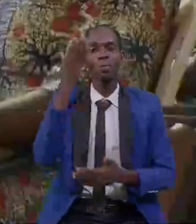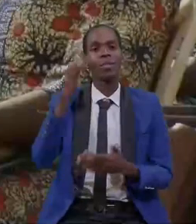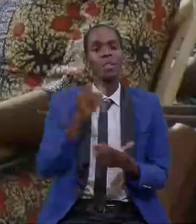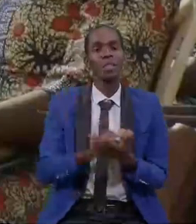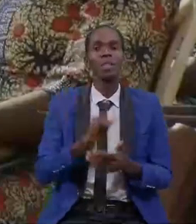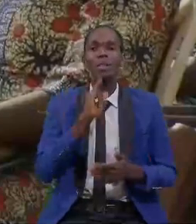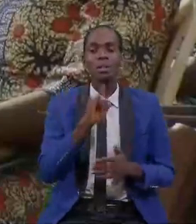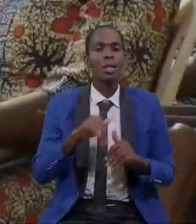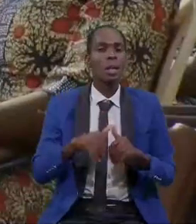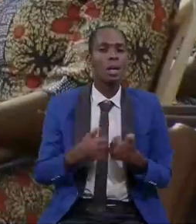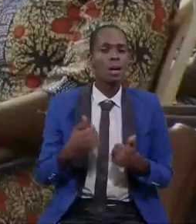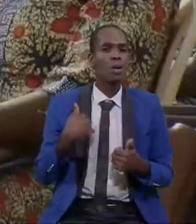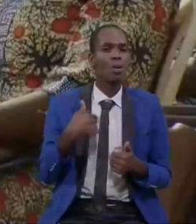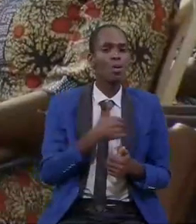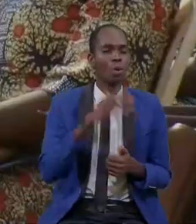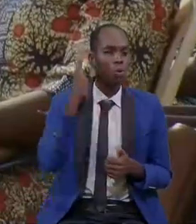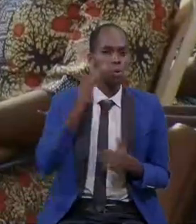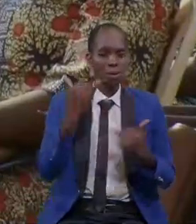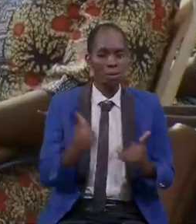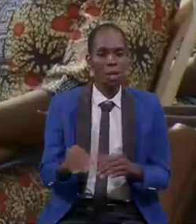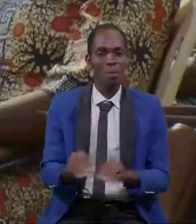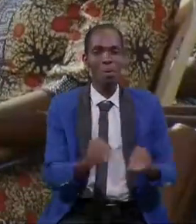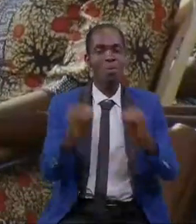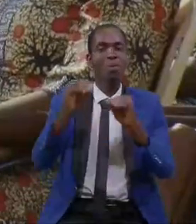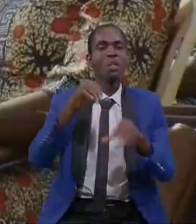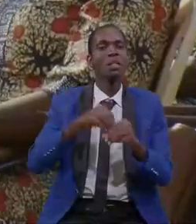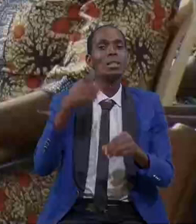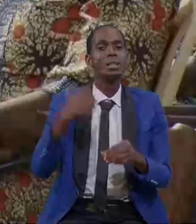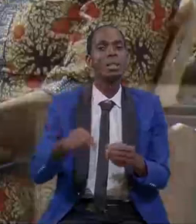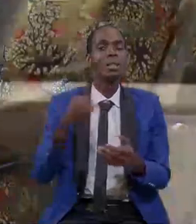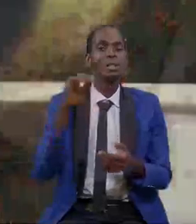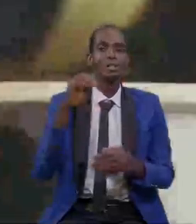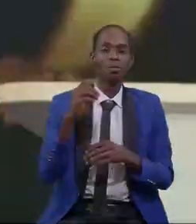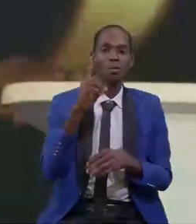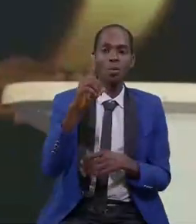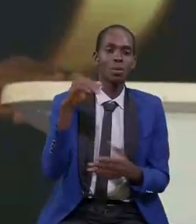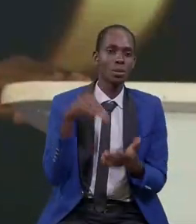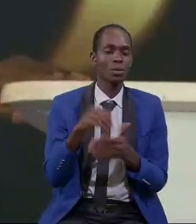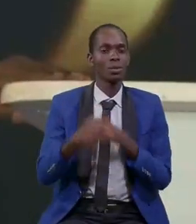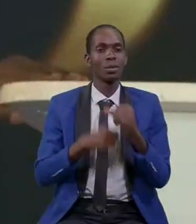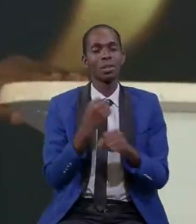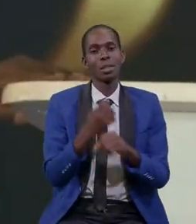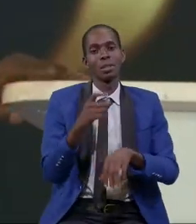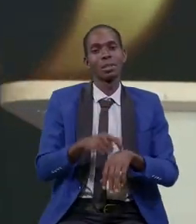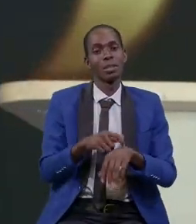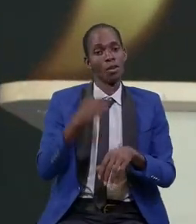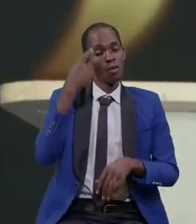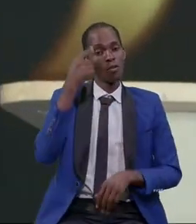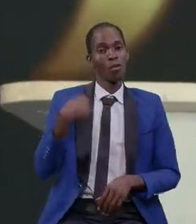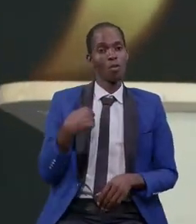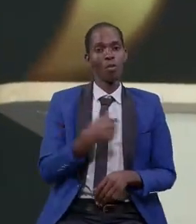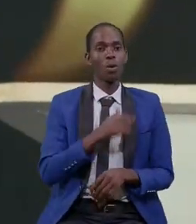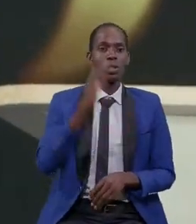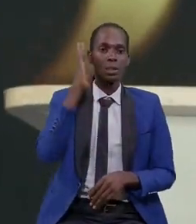ça. Nous allons agir dans le millénium. Nous serons comme lui. Car nous le verrons